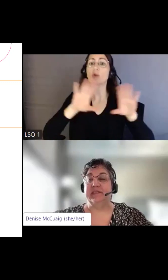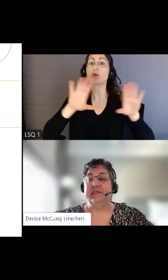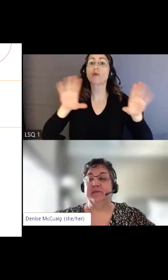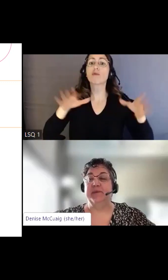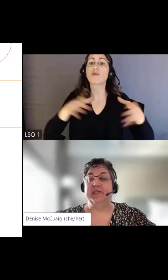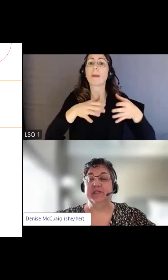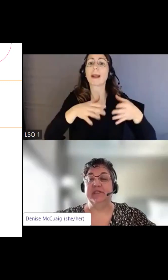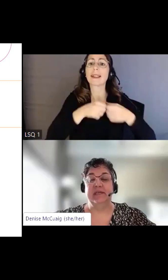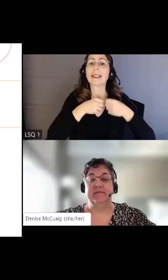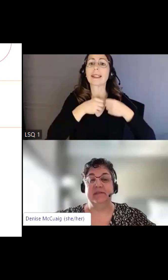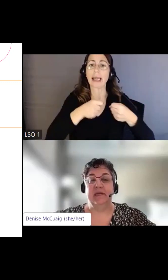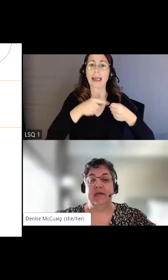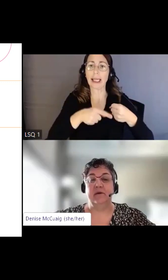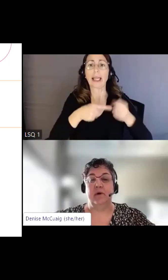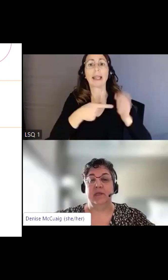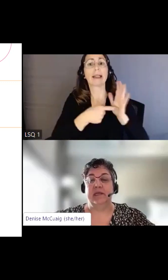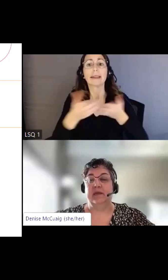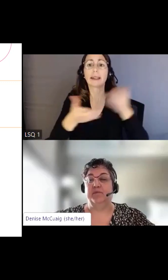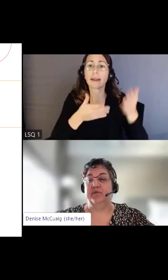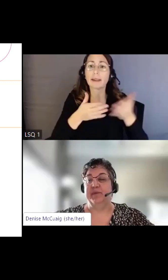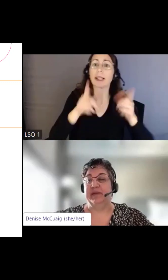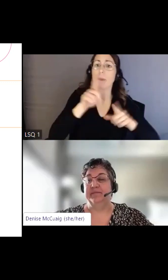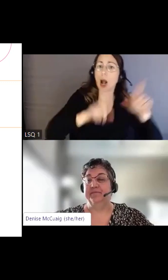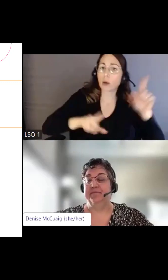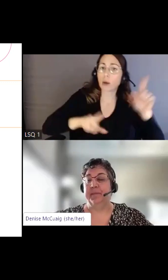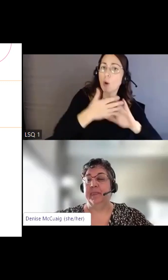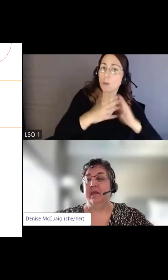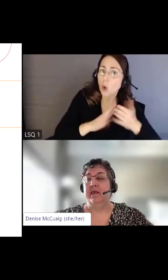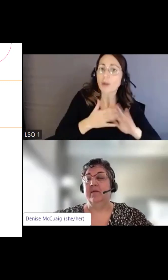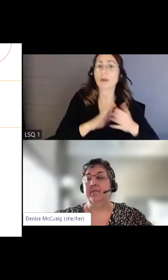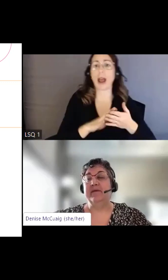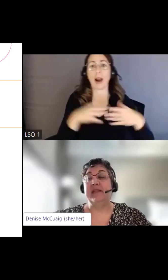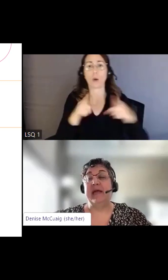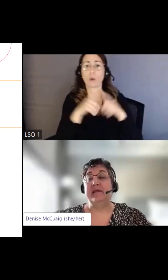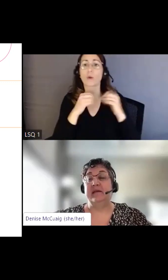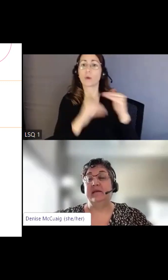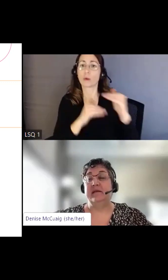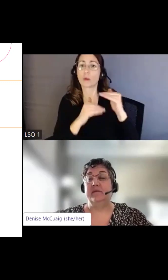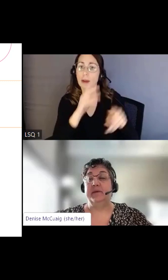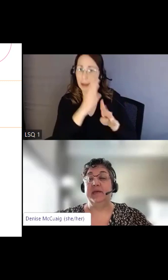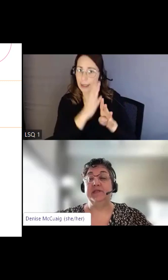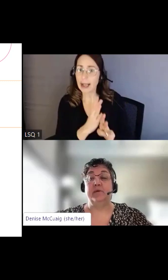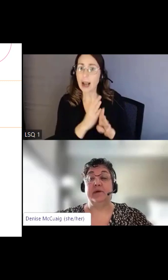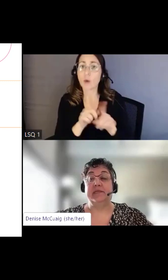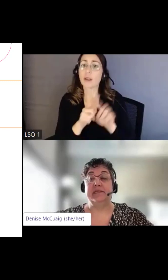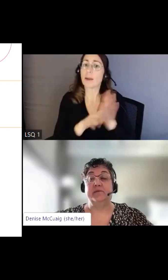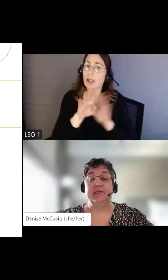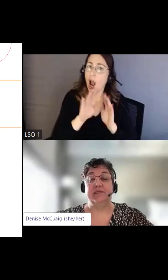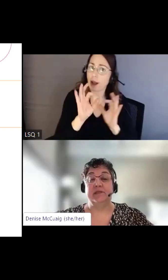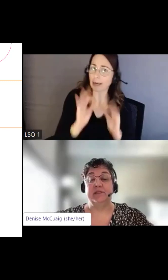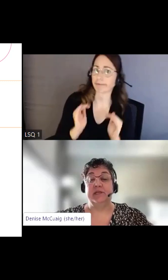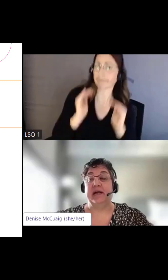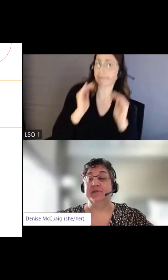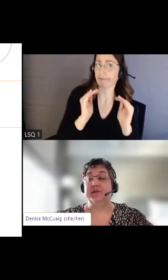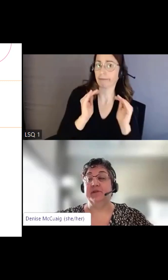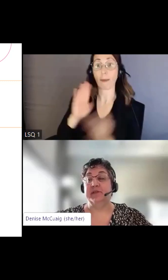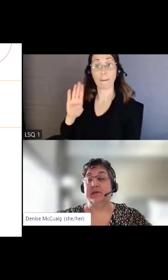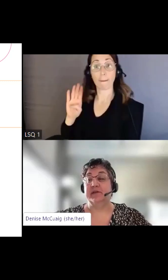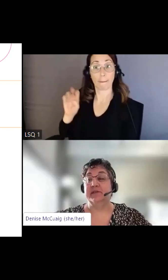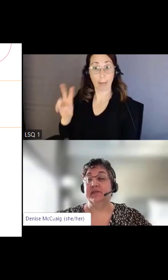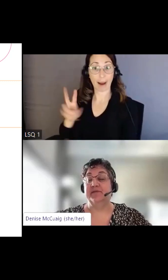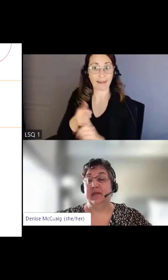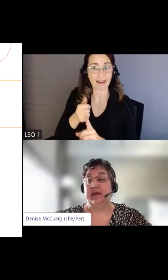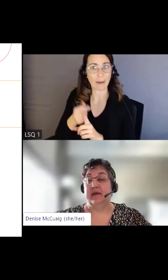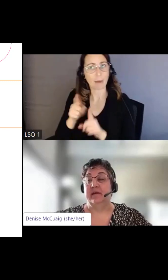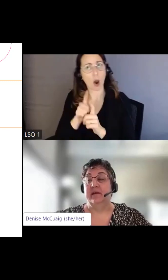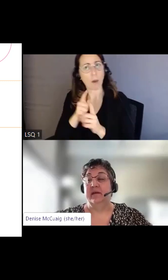ainsi que la sécurité des patients et l'amélioration de la qualité. Bev a atterri en fait dans la recherche orientée après que sa fille Sophia soit décédée